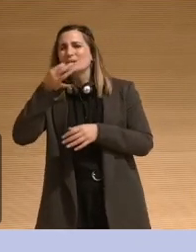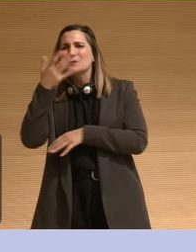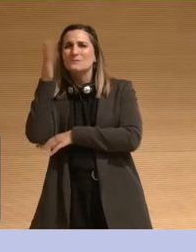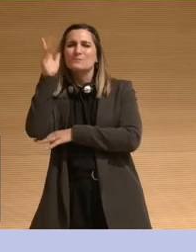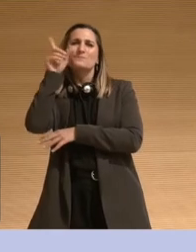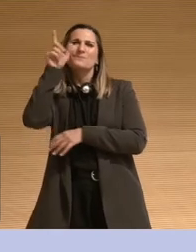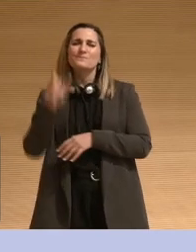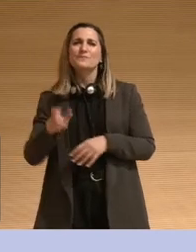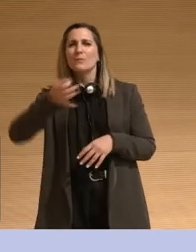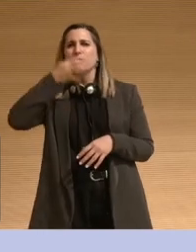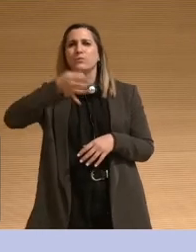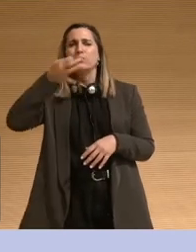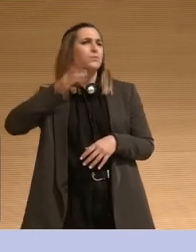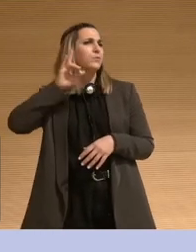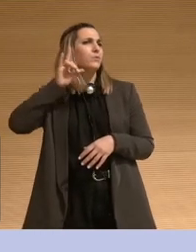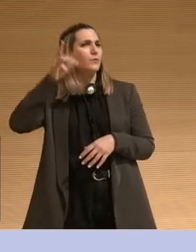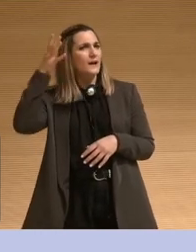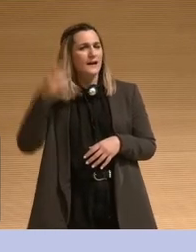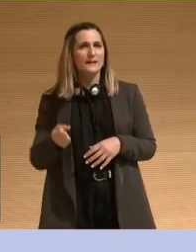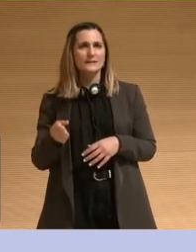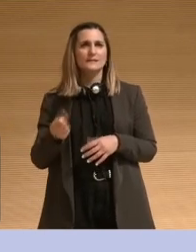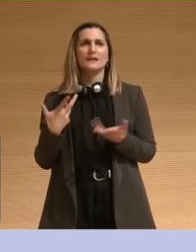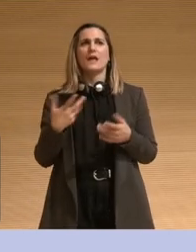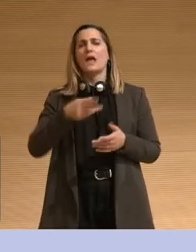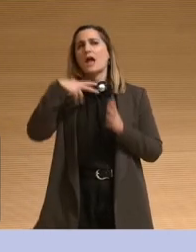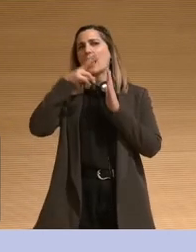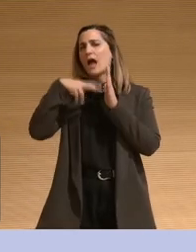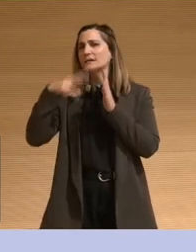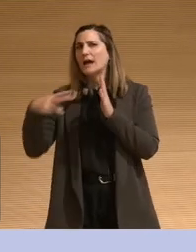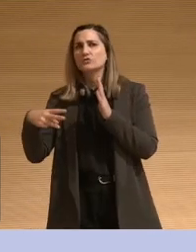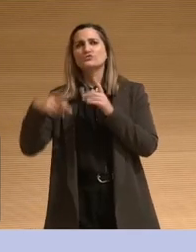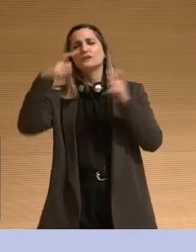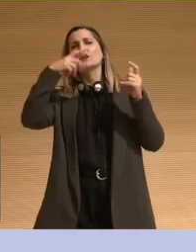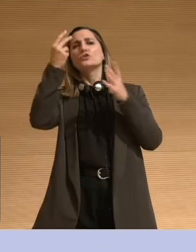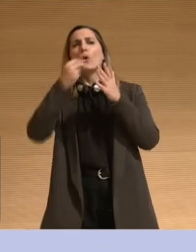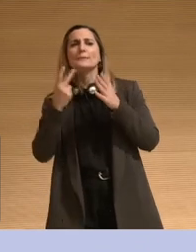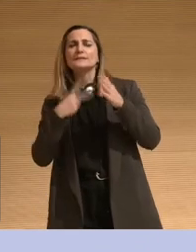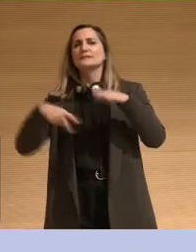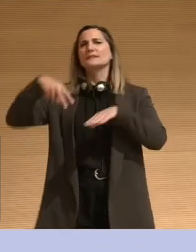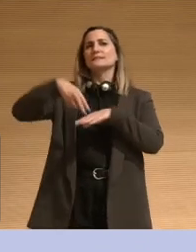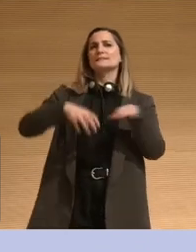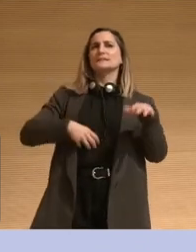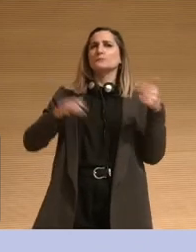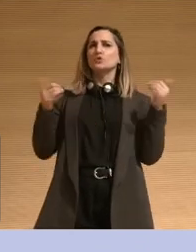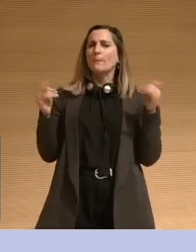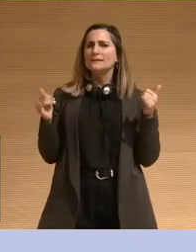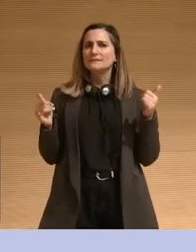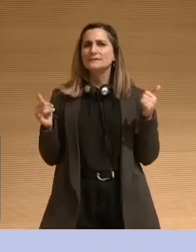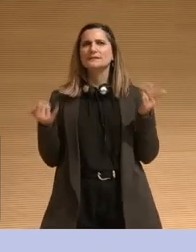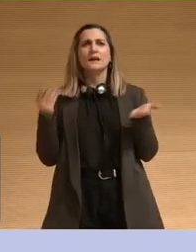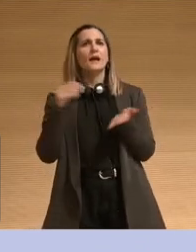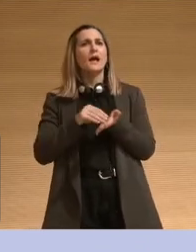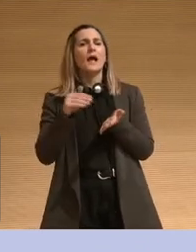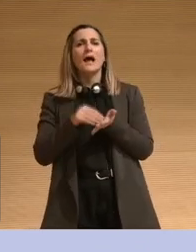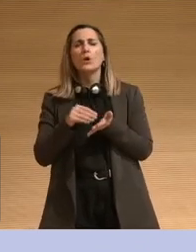κυρία Μούλιου. Από ανάγνωση, δημιουργία κόμιξ, stand-up comedy, αλλά και απλή